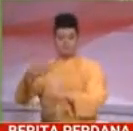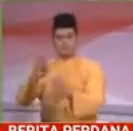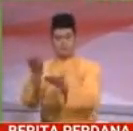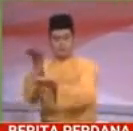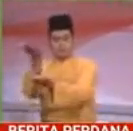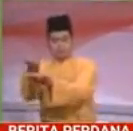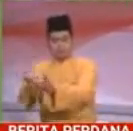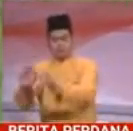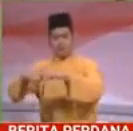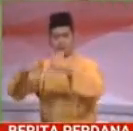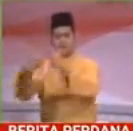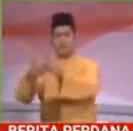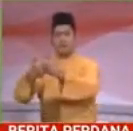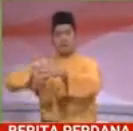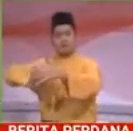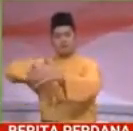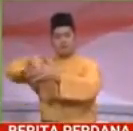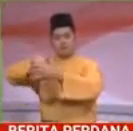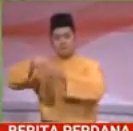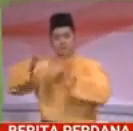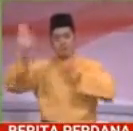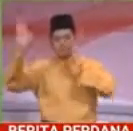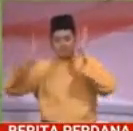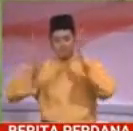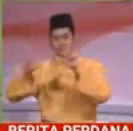first Instance body FB collection Club FM